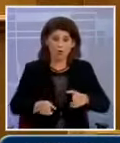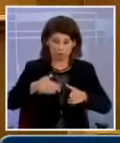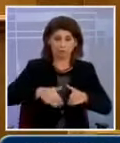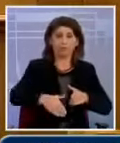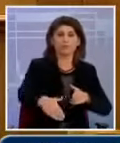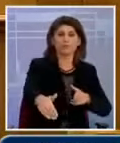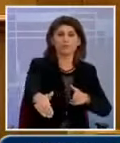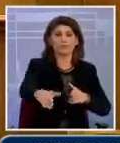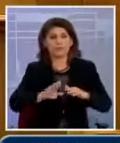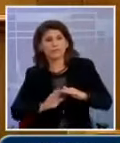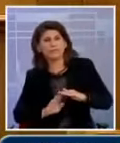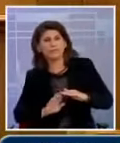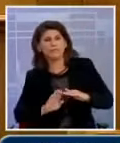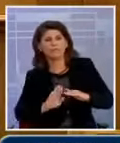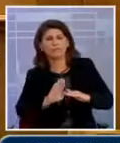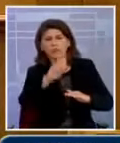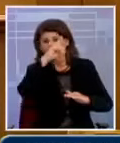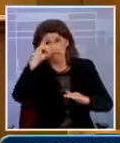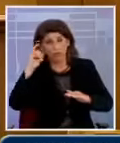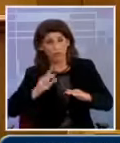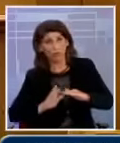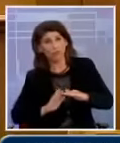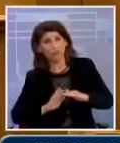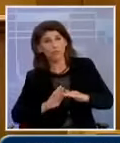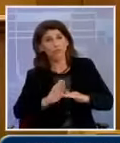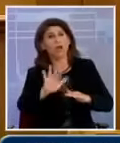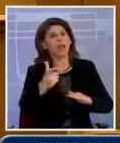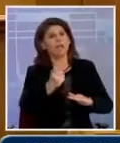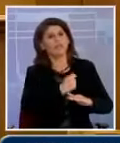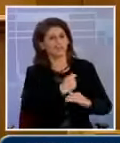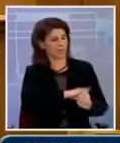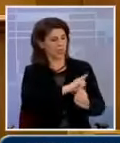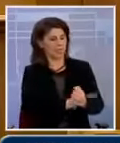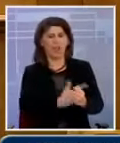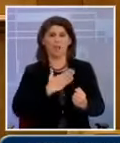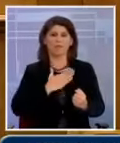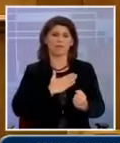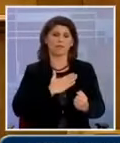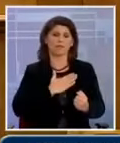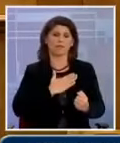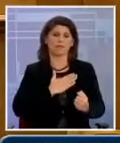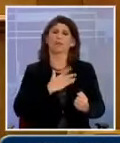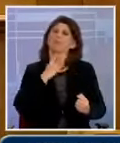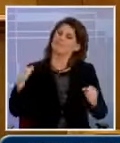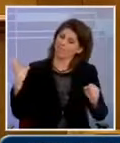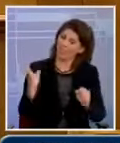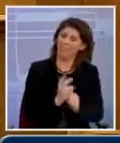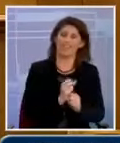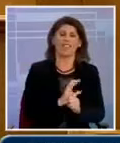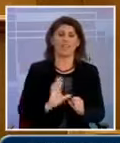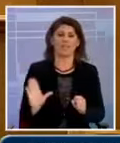μας είναι ανηφορικός. Αλλά έχουμε πίστη στις δυνάμεις μας και θα τα